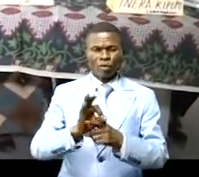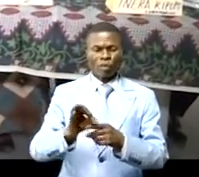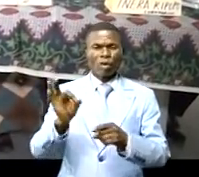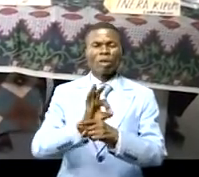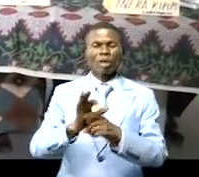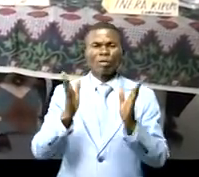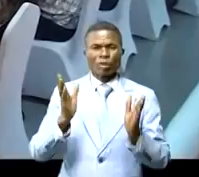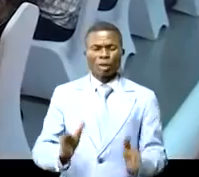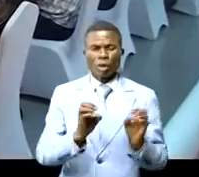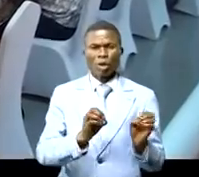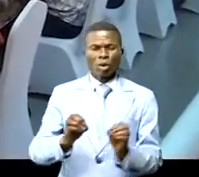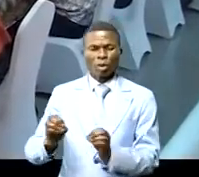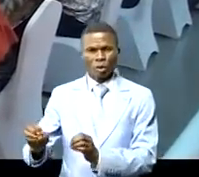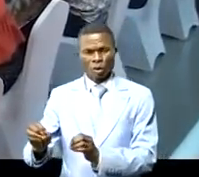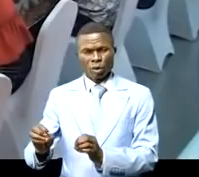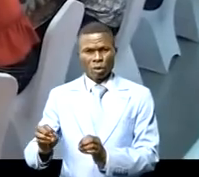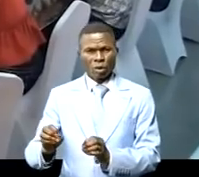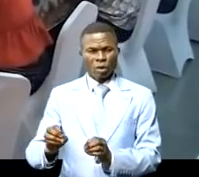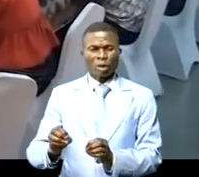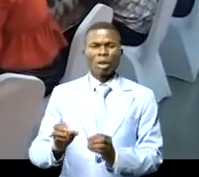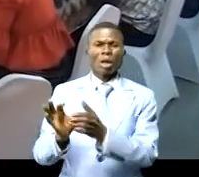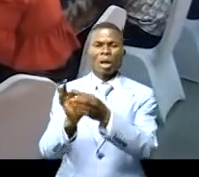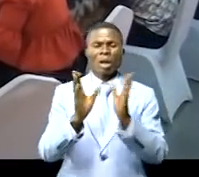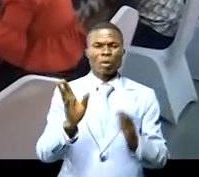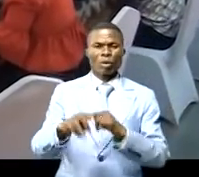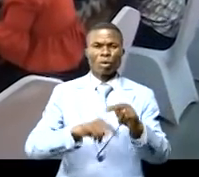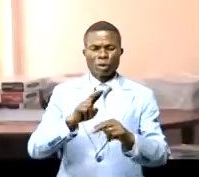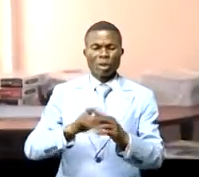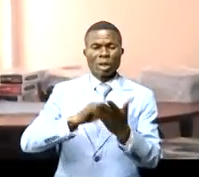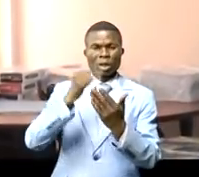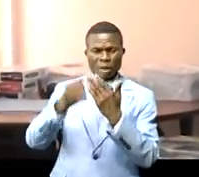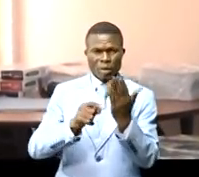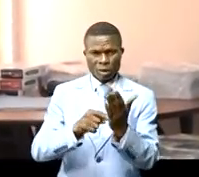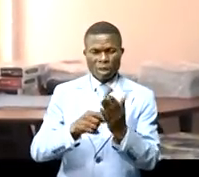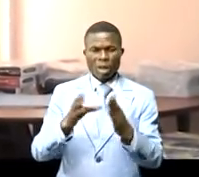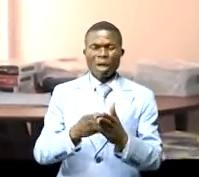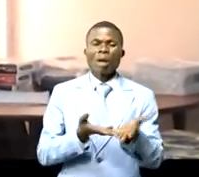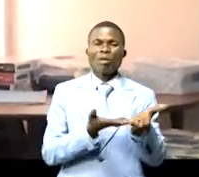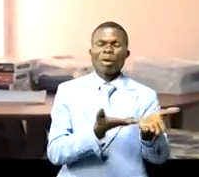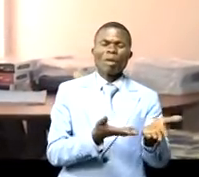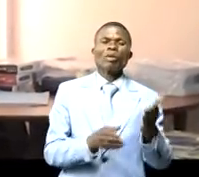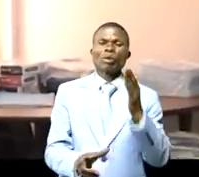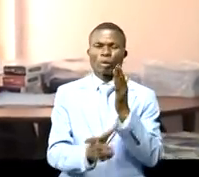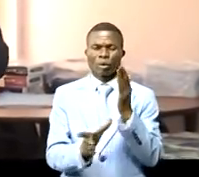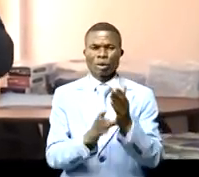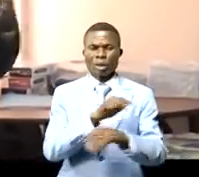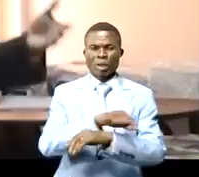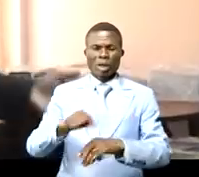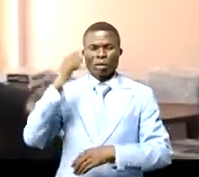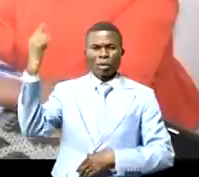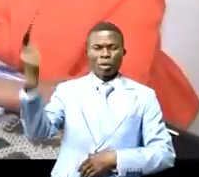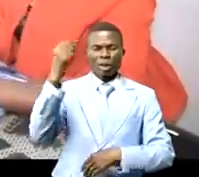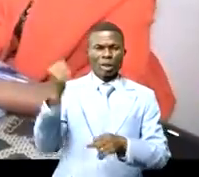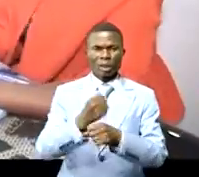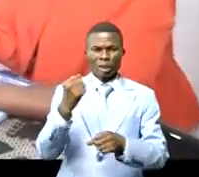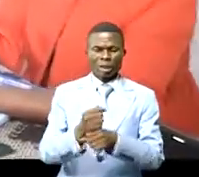formateurs organisé par la coordination nationale de ce projet avec l'appui technique du Bureau international du